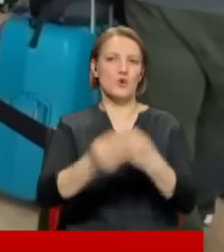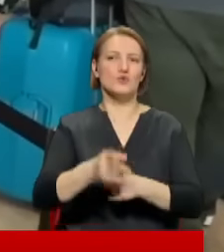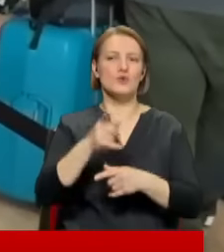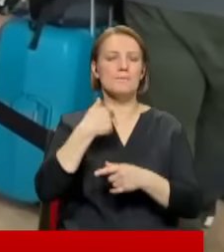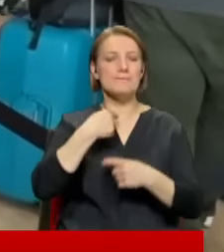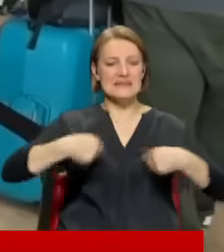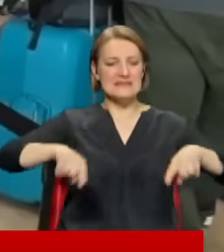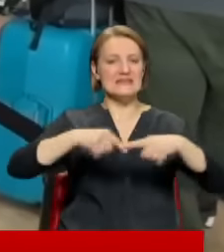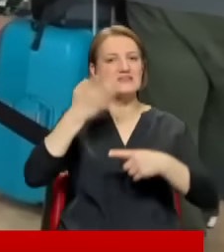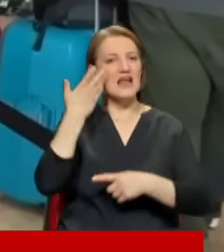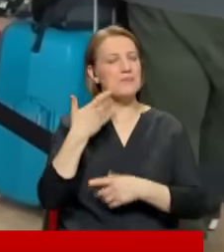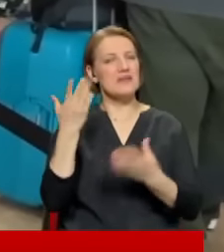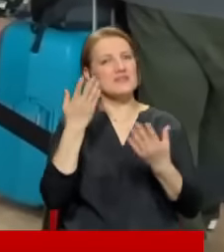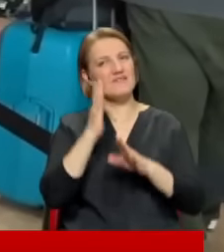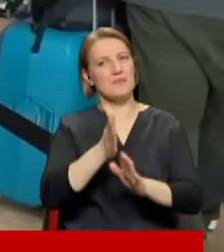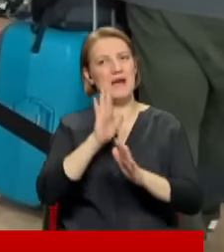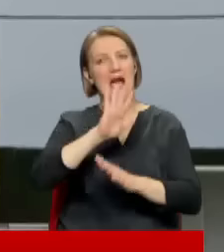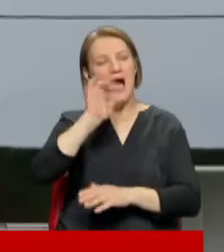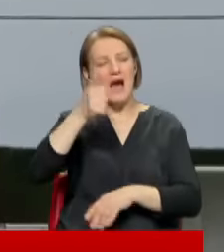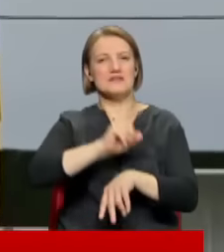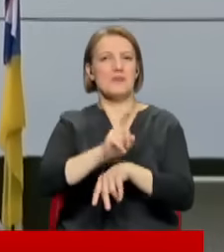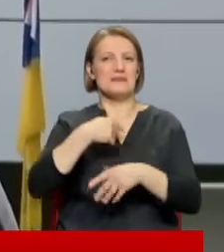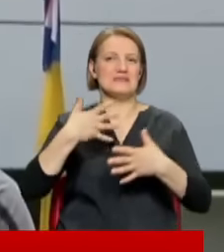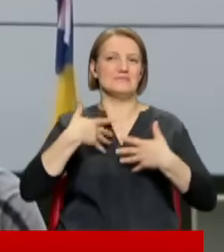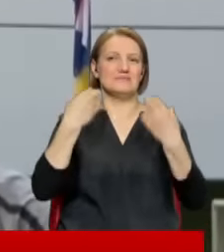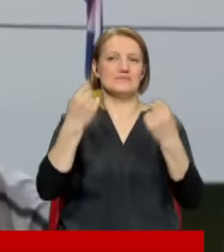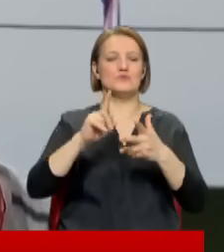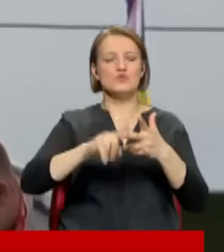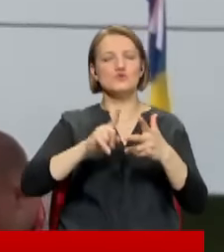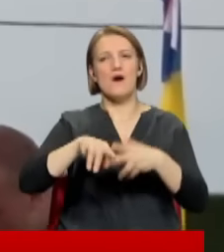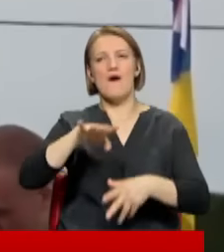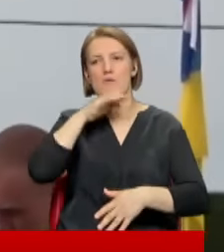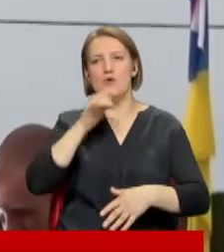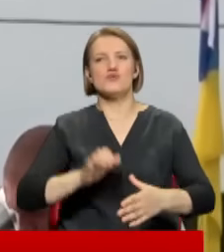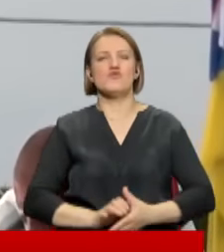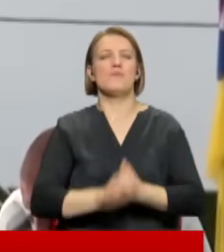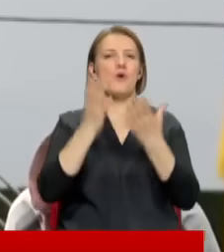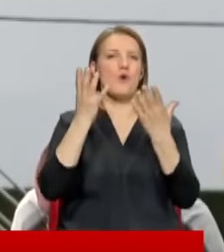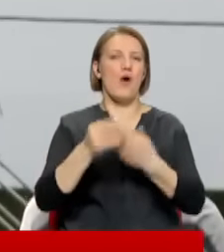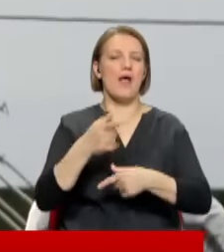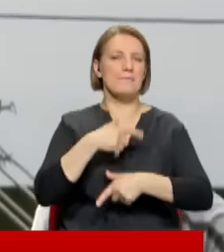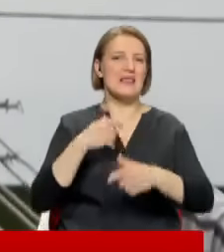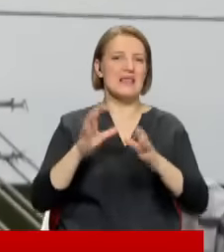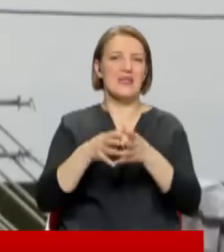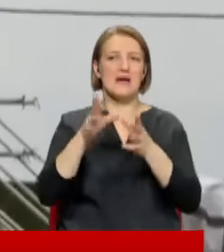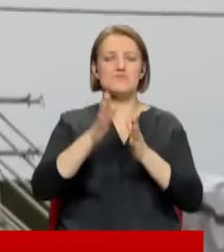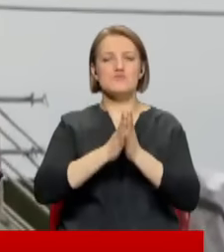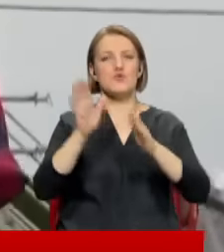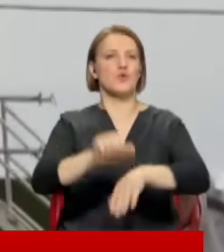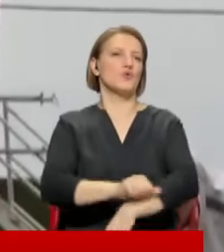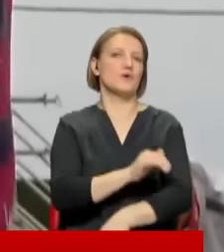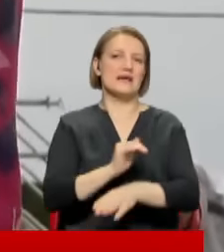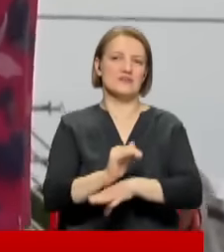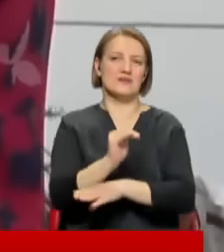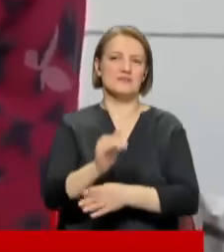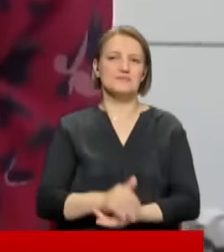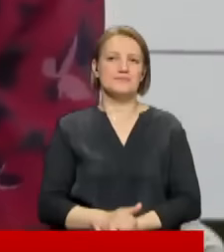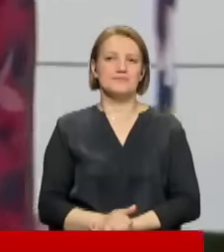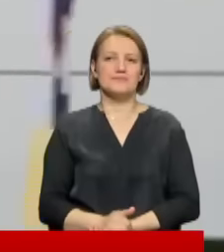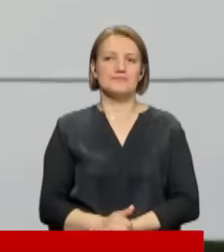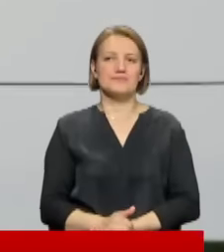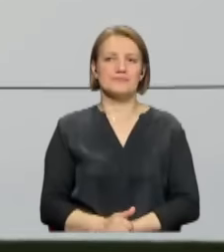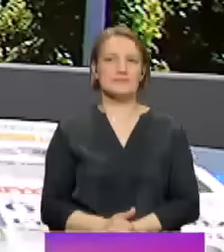Biz onları her zaman sevindirmeye devam edeceğiz. Üst üste 3. kez Avrupa şampiyonluğuna ulaşan milliler çok büyük gurur yaşattı.